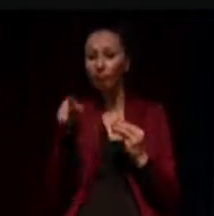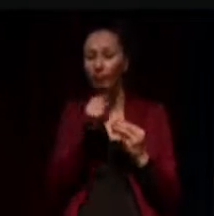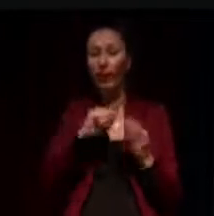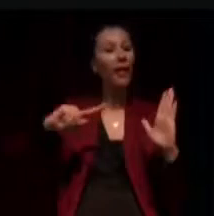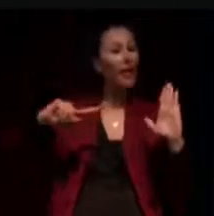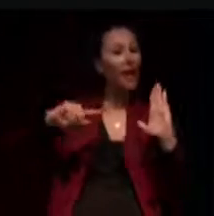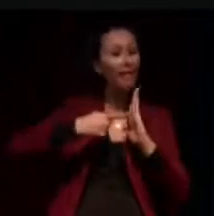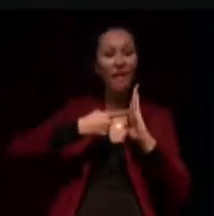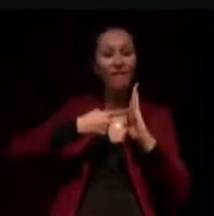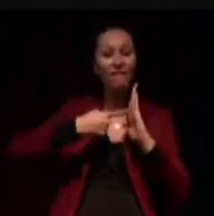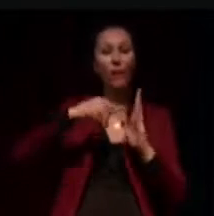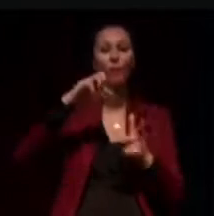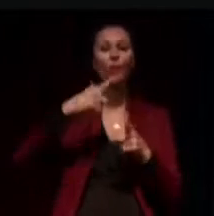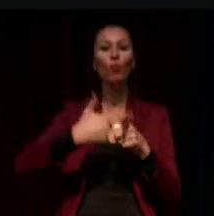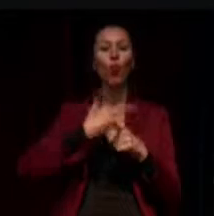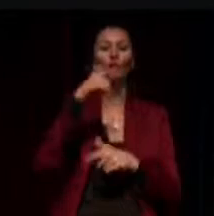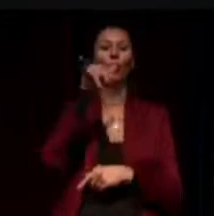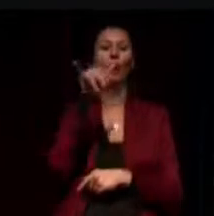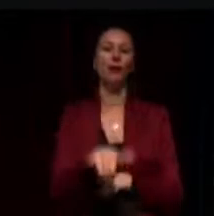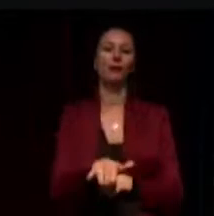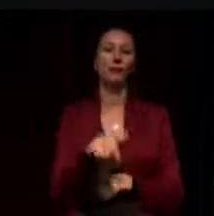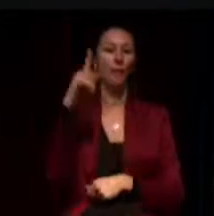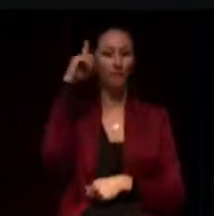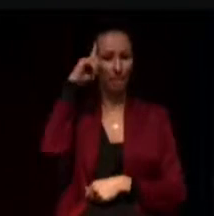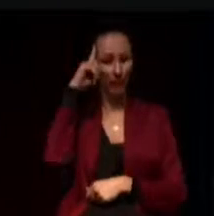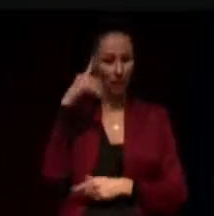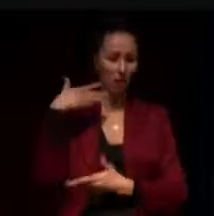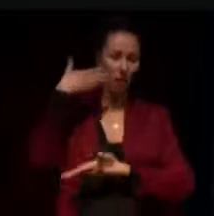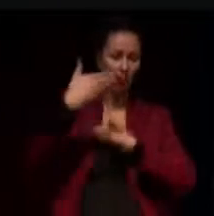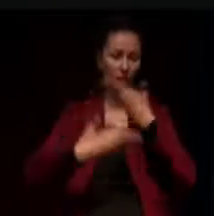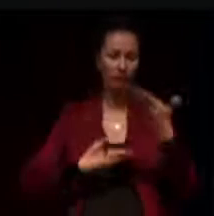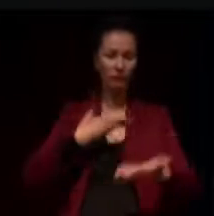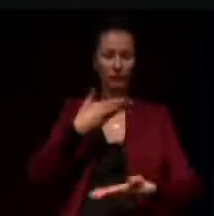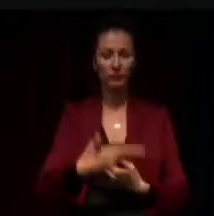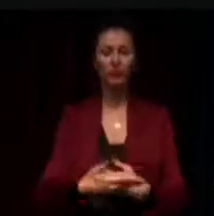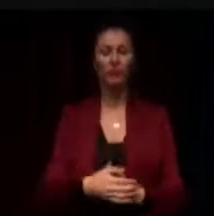ve hedeflenen projeleri hakkında bilgi arz etti.